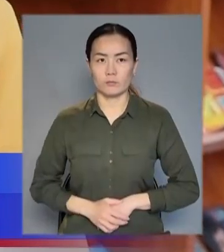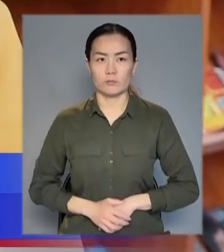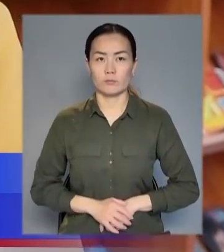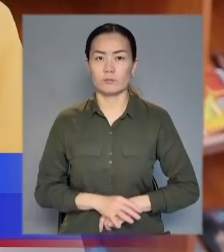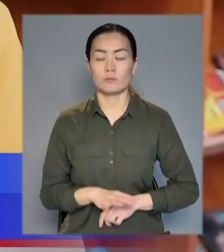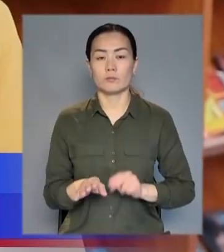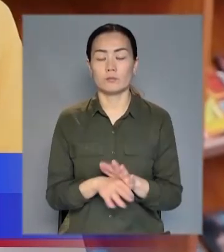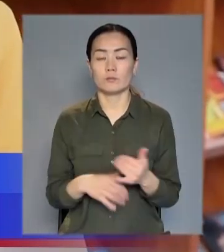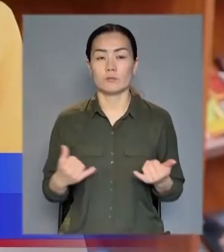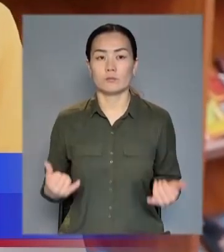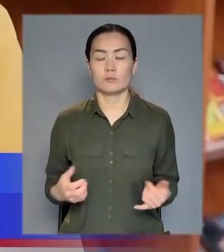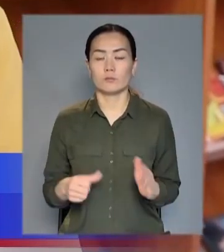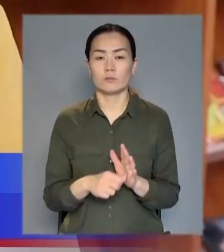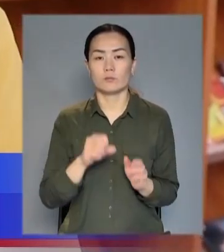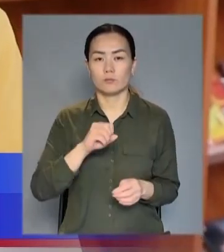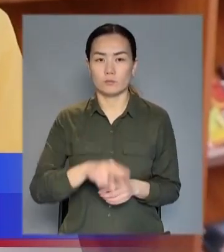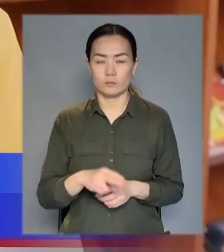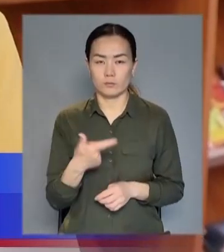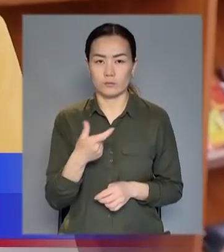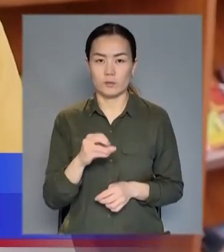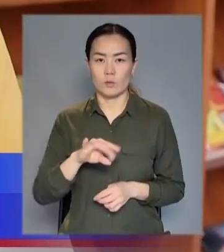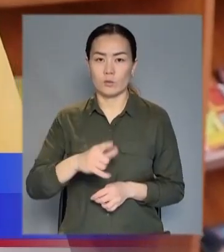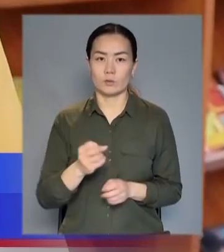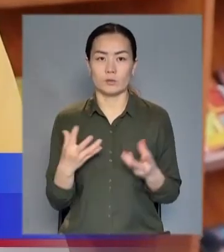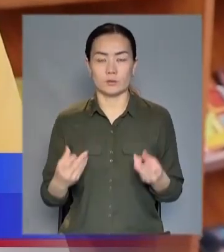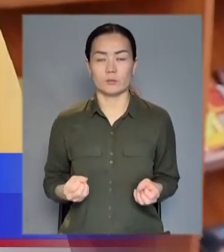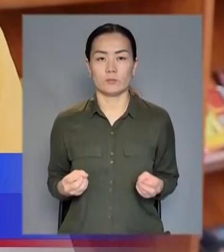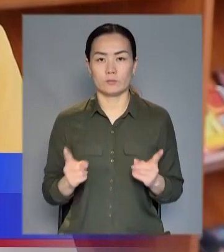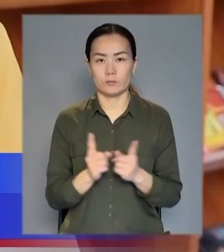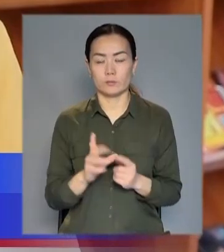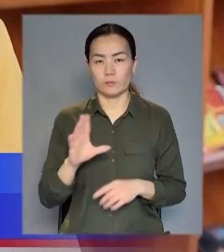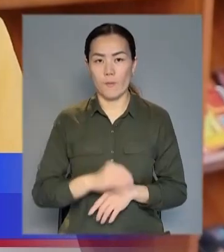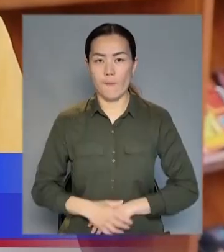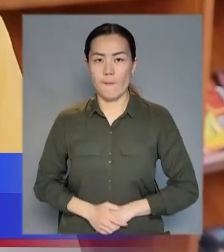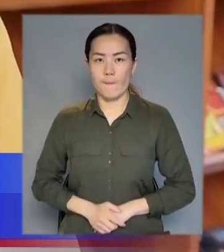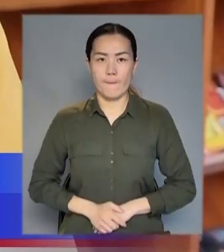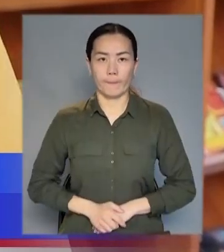Соның бірі бүгінгі 6 сәуір геологтар күніне арналған кездесу кеші.